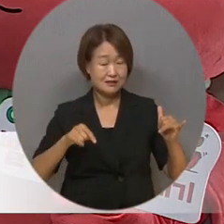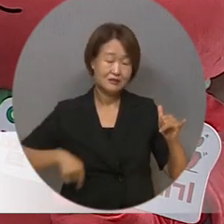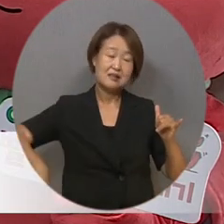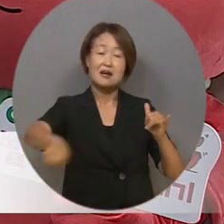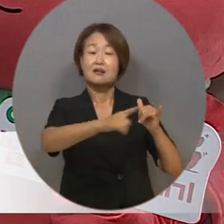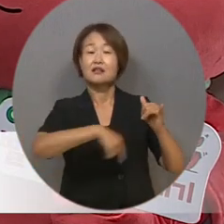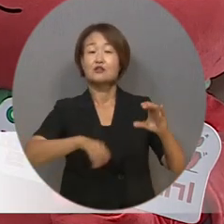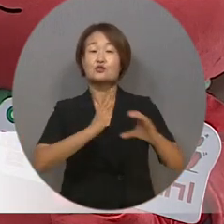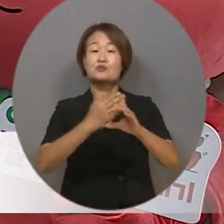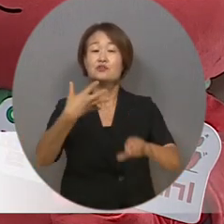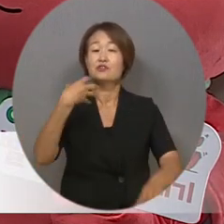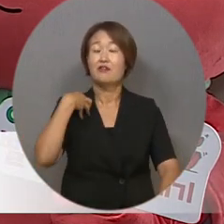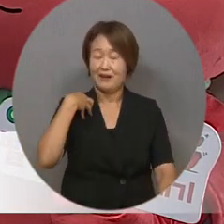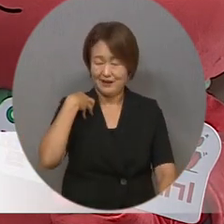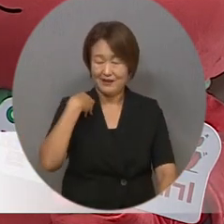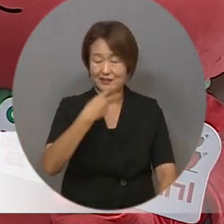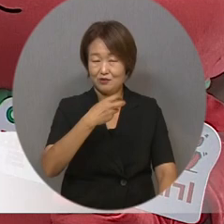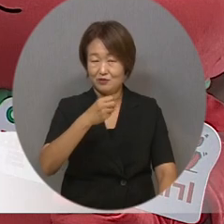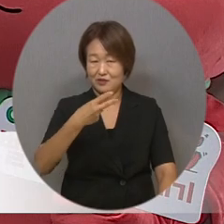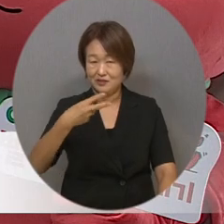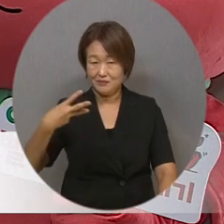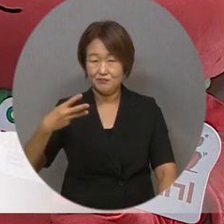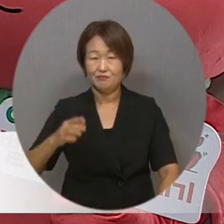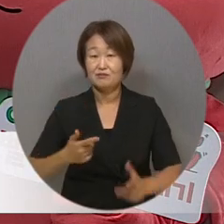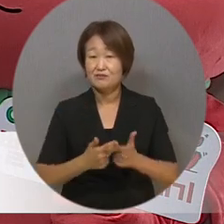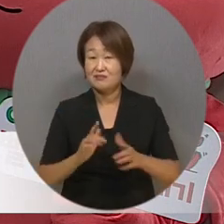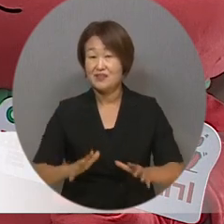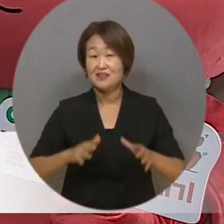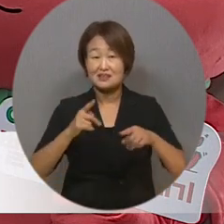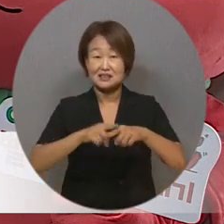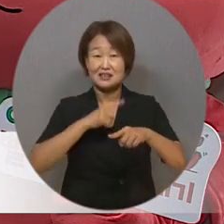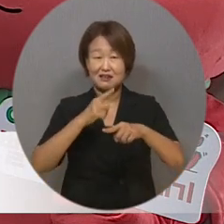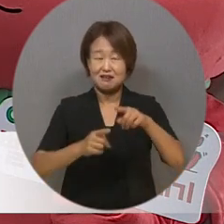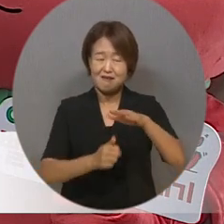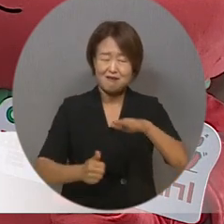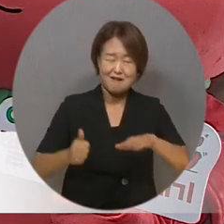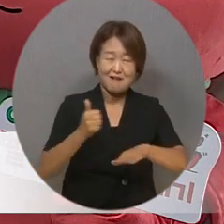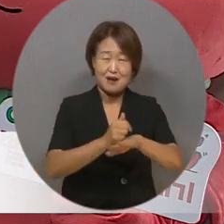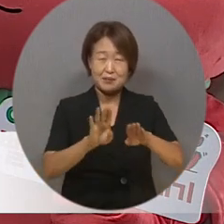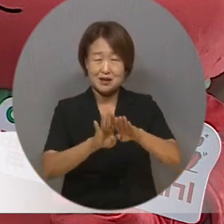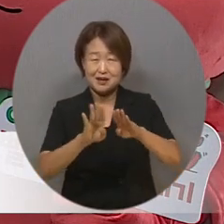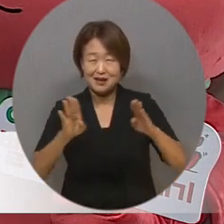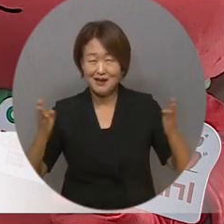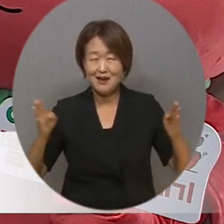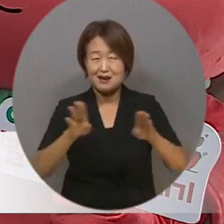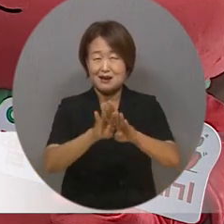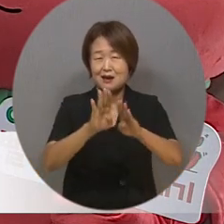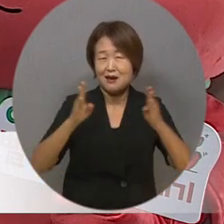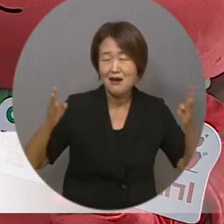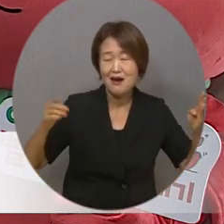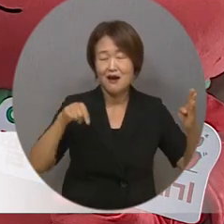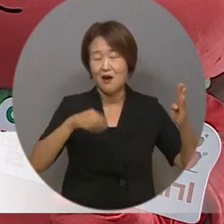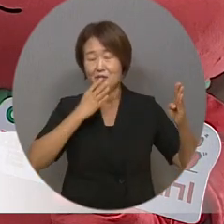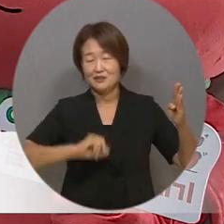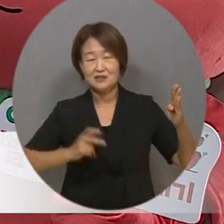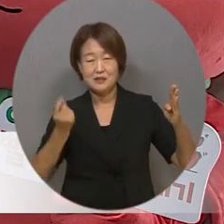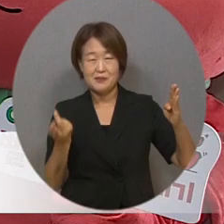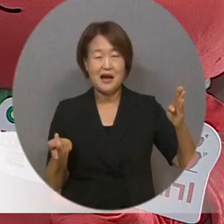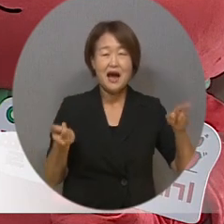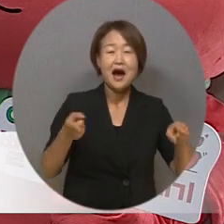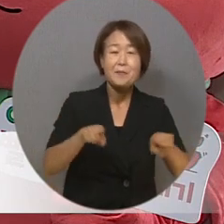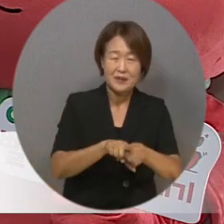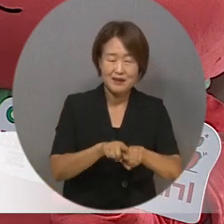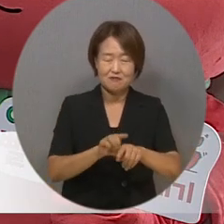될 2023 부산 세계장애인대회 성공적인 개최 현장에 복지TV와